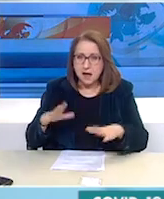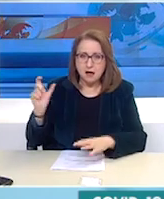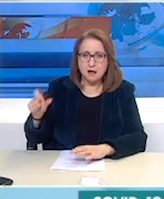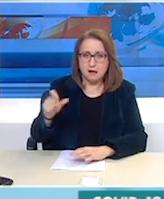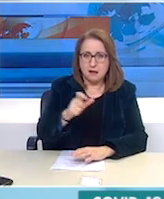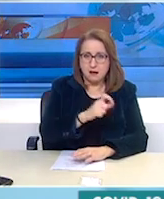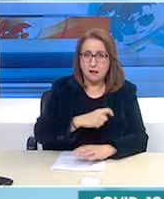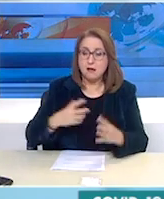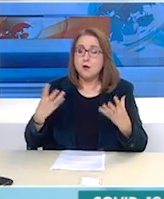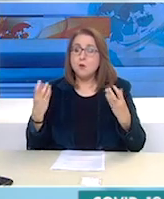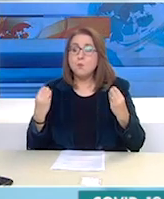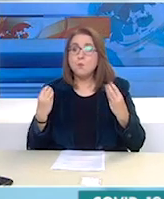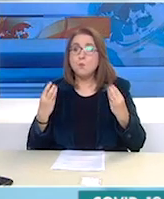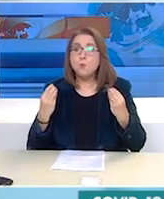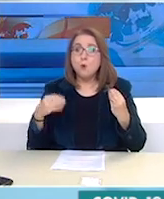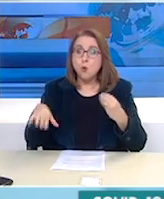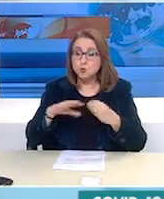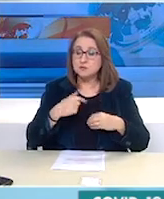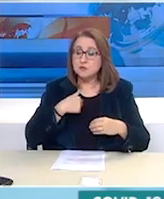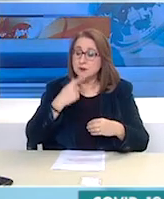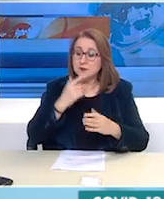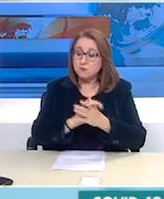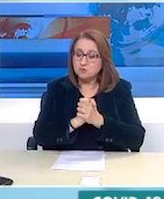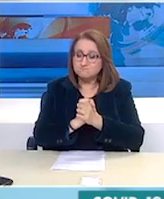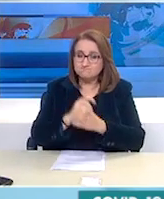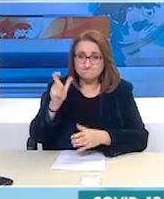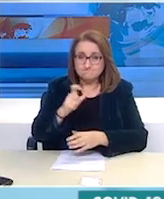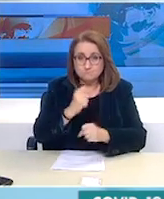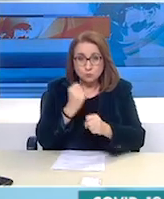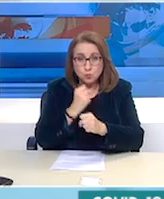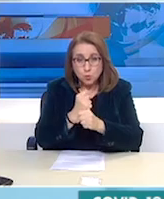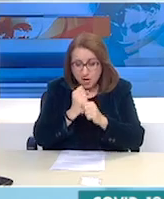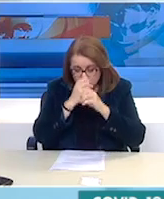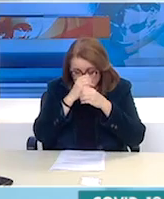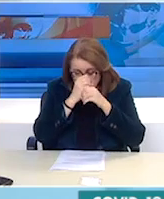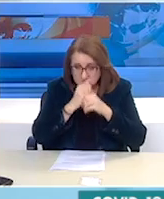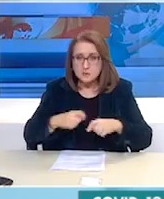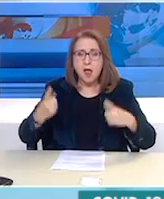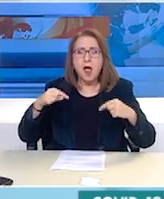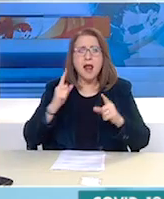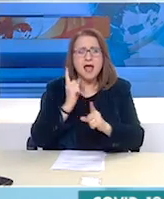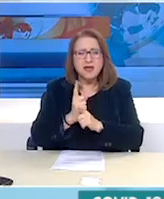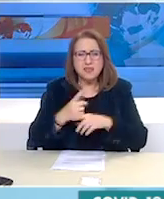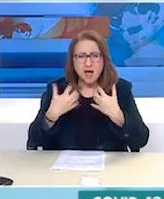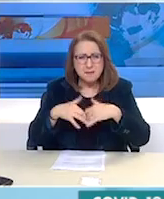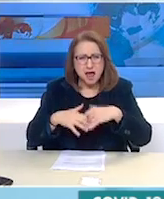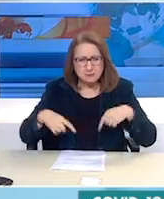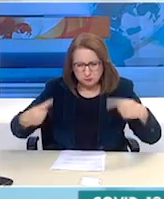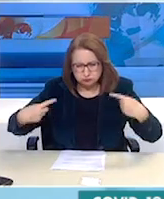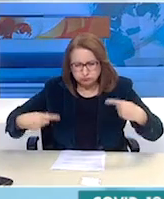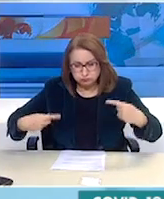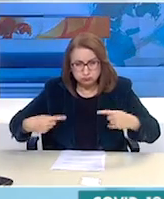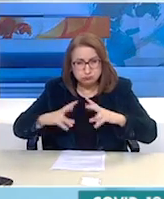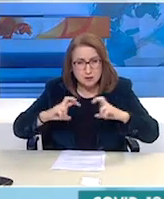βιοπαθολόγους, εργαστηριακούς που εργάζονται στα εργαστήρια μοριακής διαγνωστικής και να θυμόμαστε πως χωρίς αυτούς θα ήταν αδύνατη η αντιμετώπιση αυτής